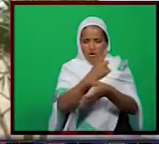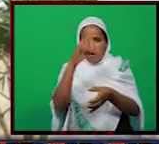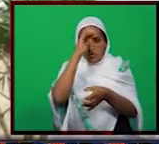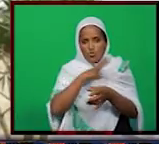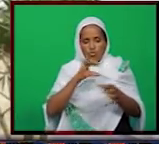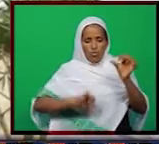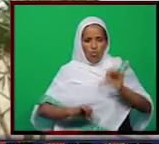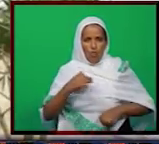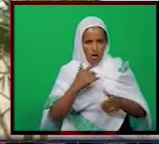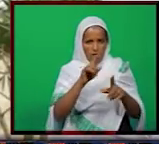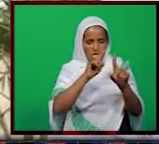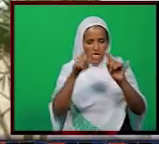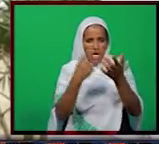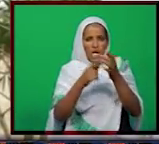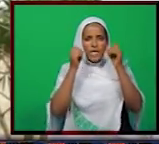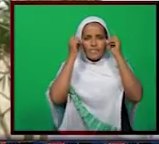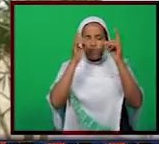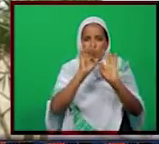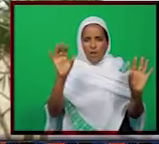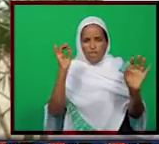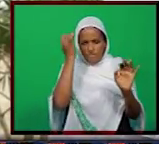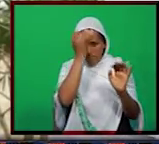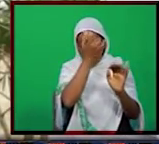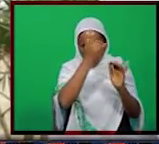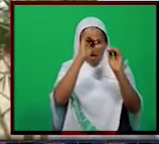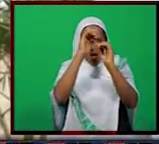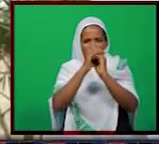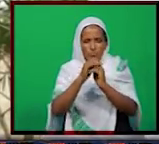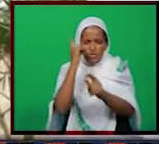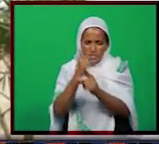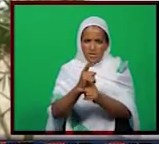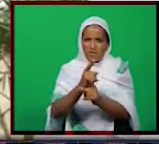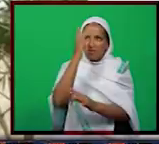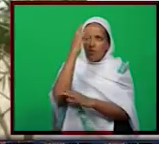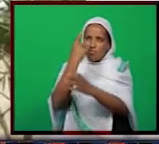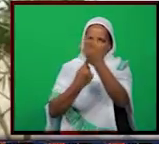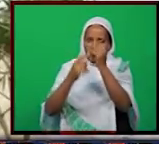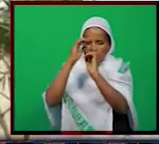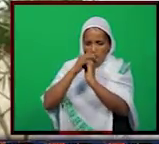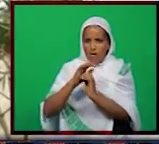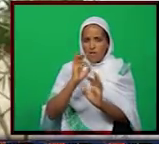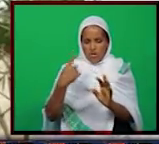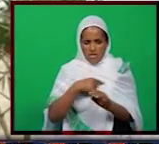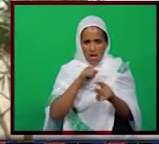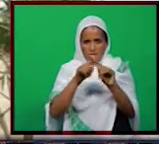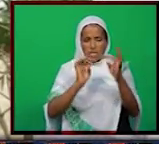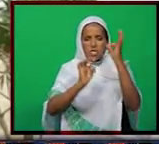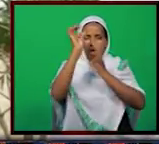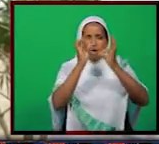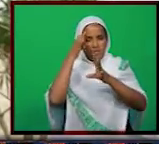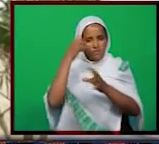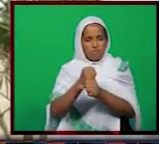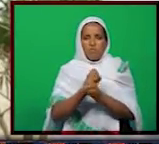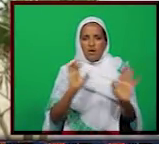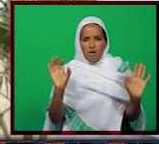ሰዎችን ለማሳት ለማሰናክል የሚጠቀሙ ሰዎች አሉ። ይሄ ግን ከግንዛቤ እጥረትና ከአምልኮ ማነስ ይመስለኛል ይህን የሚያደርጉ ሰዎች። እኛ